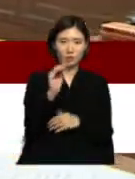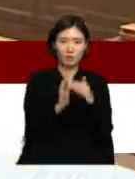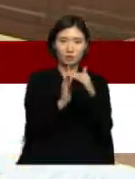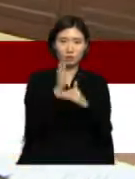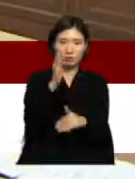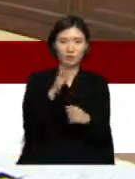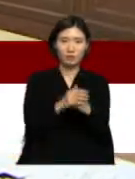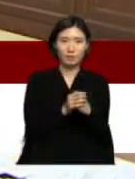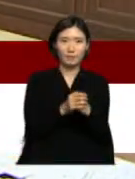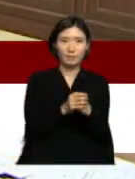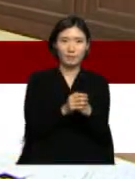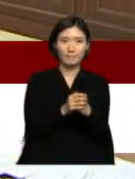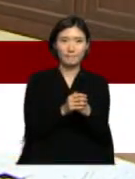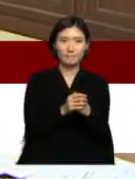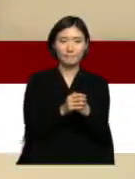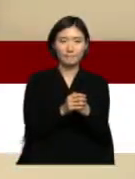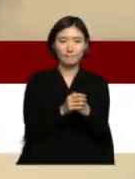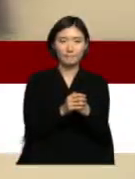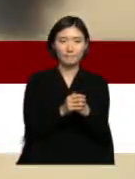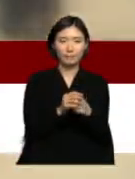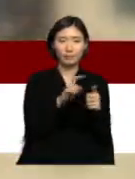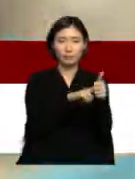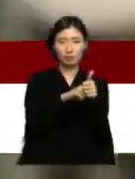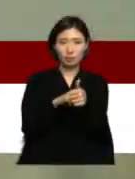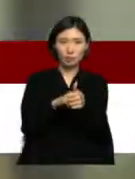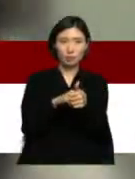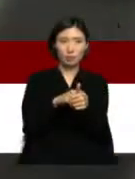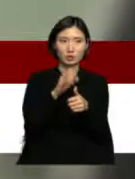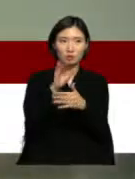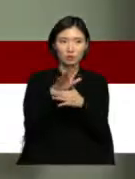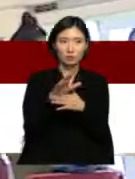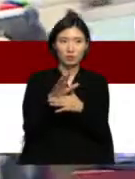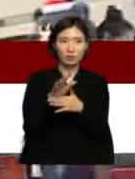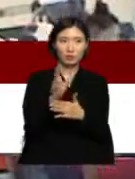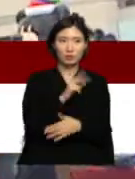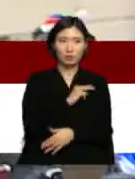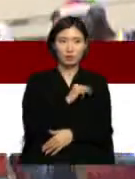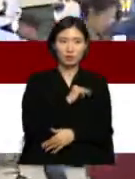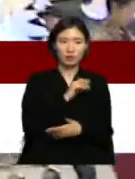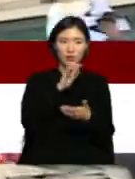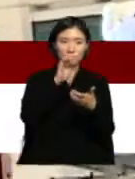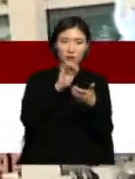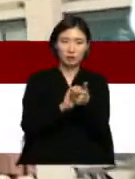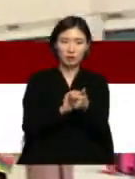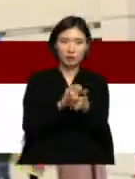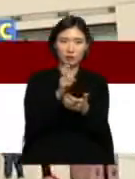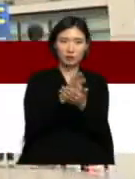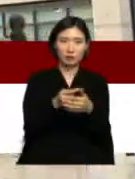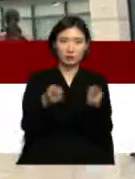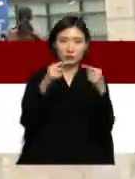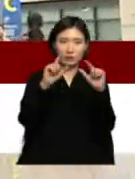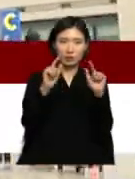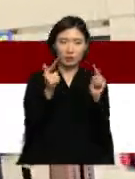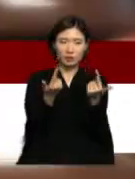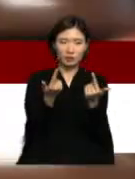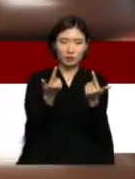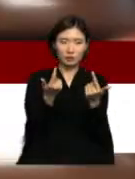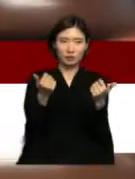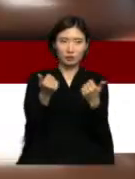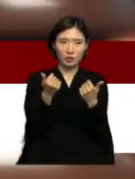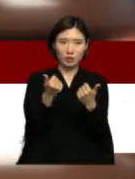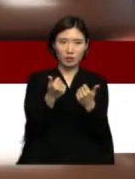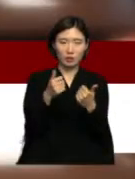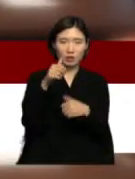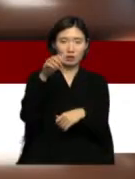넘습니다. 한편 구속된 지방의원의 의정활동비를 제한하는 조례 제정에 불참하고 있는 지방의회가